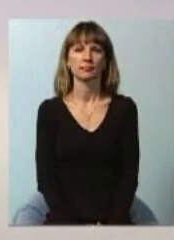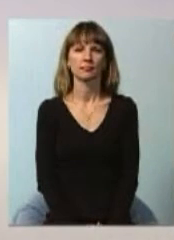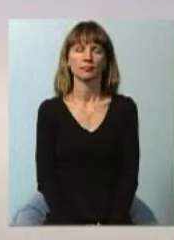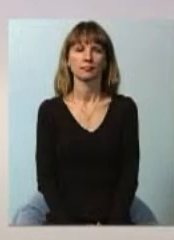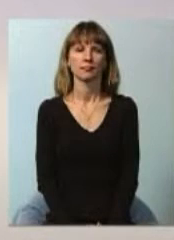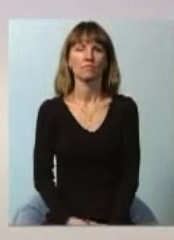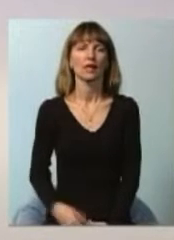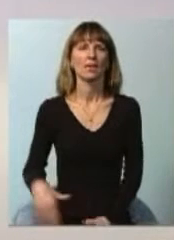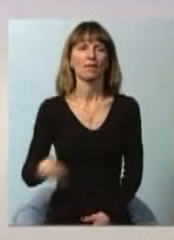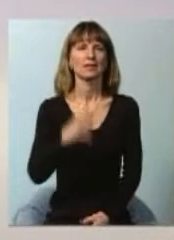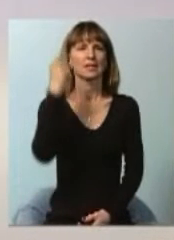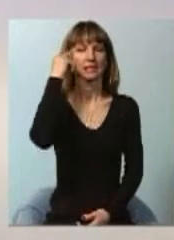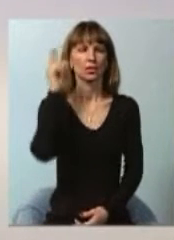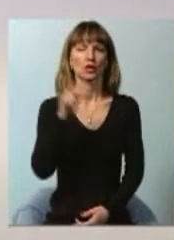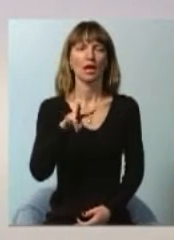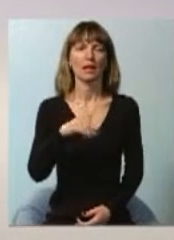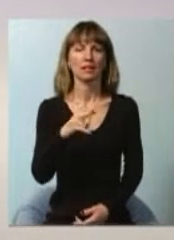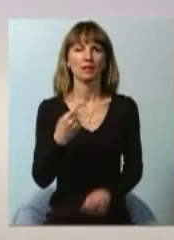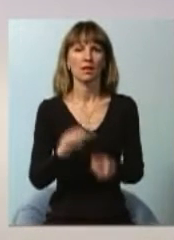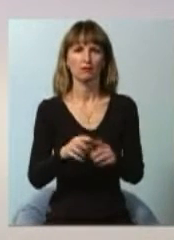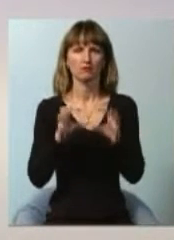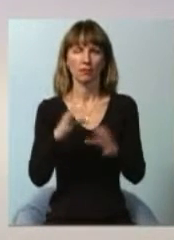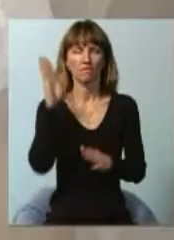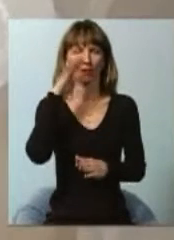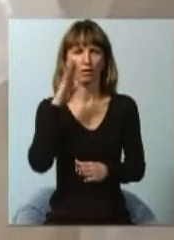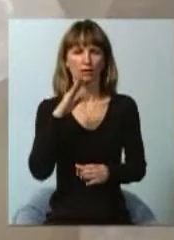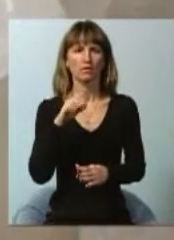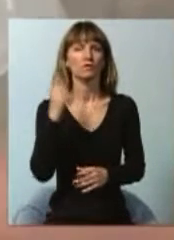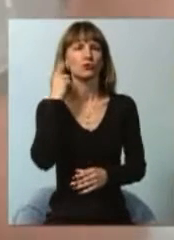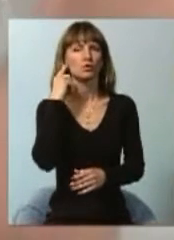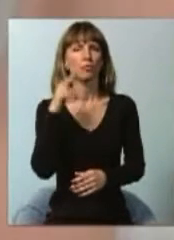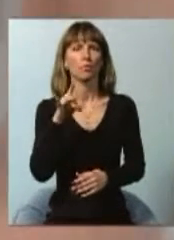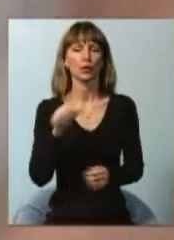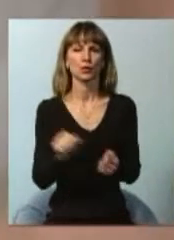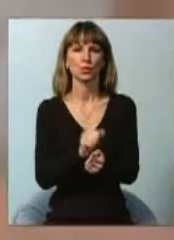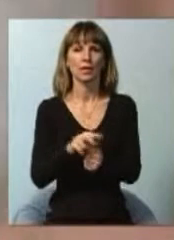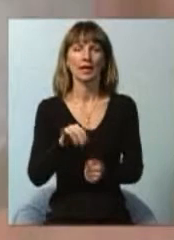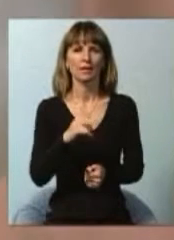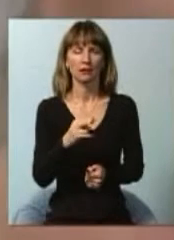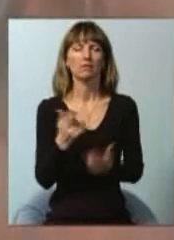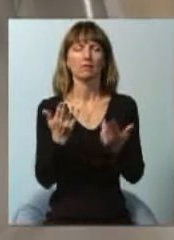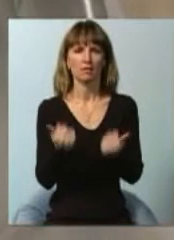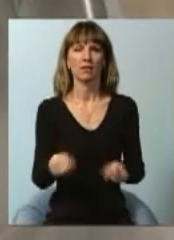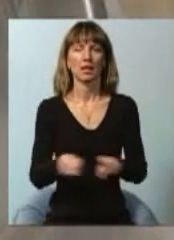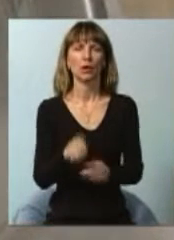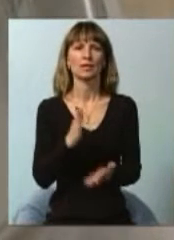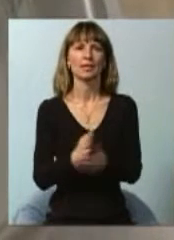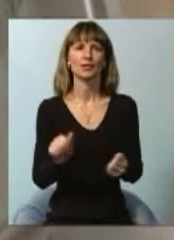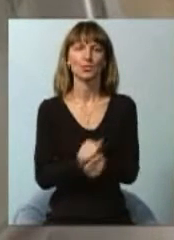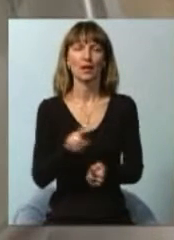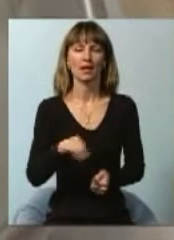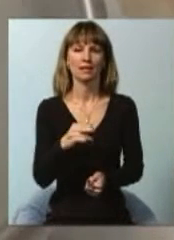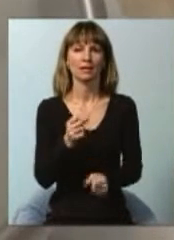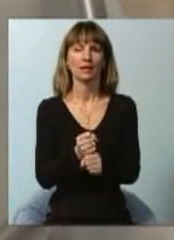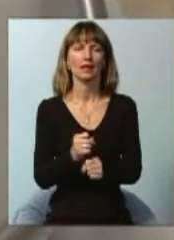Всі ми знаємо, що лід – це застигла вода. А от чи чули ви щось про сухий лід? Так, таки існує. Сухий лід